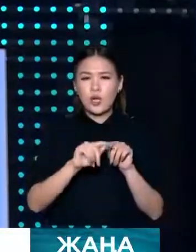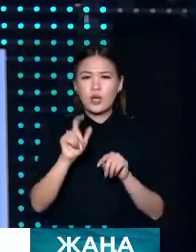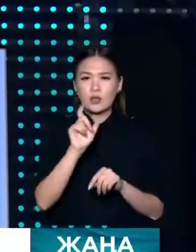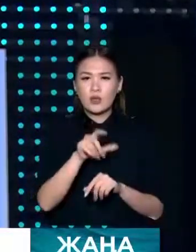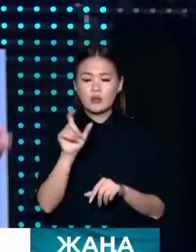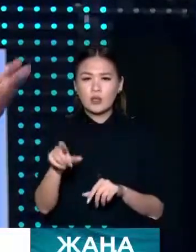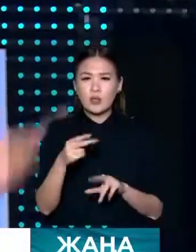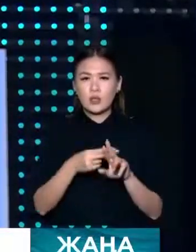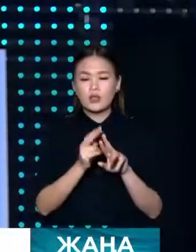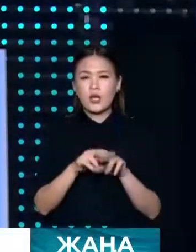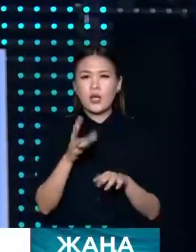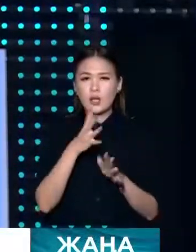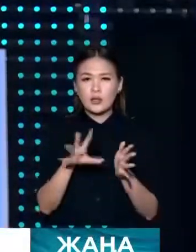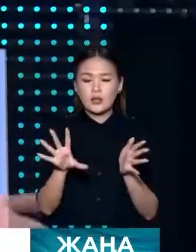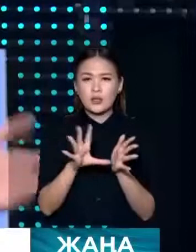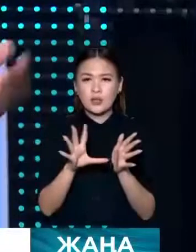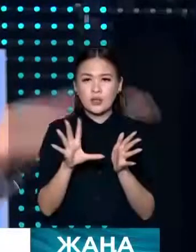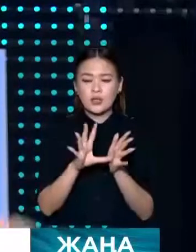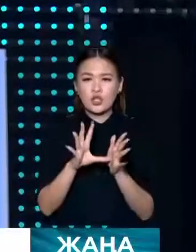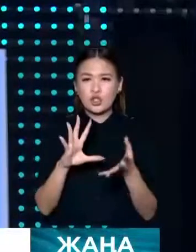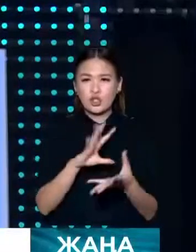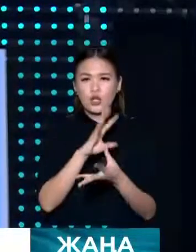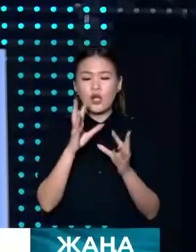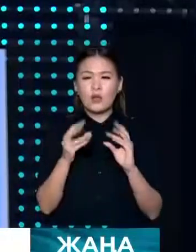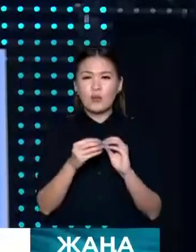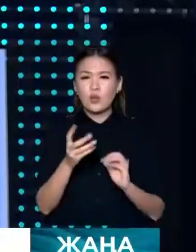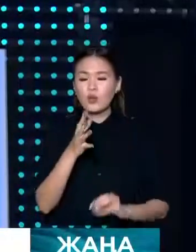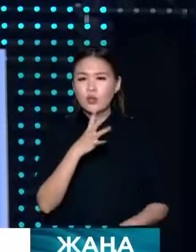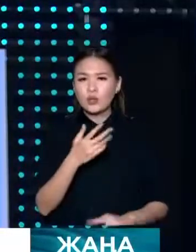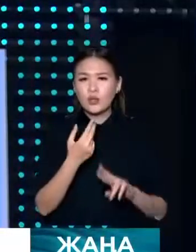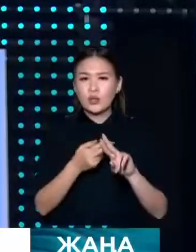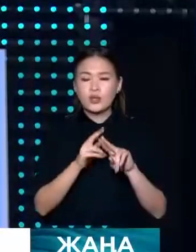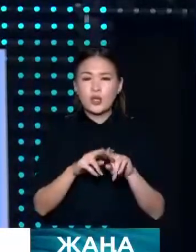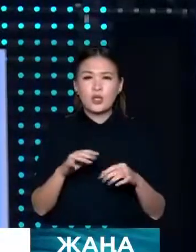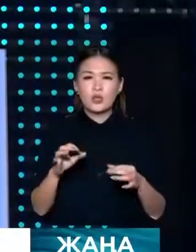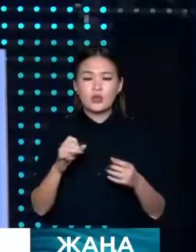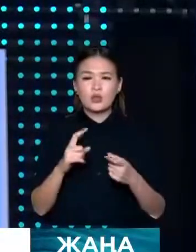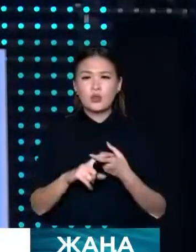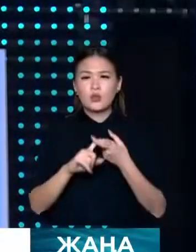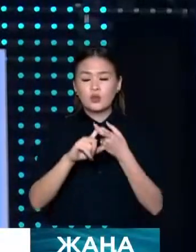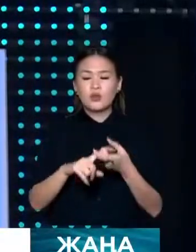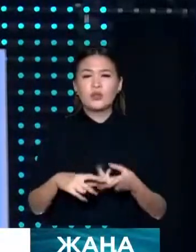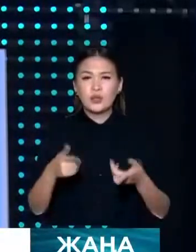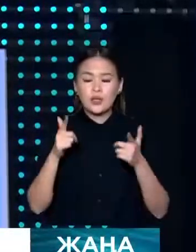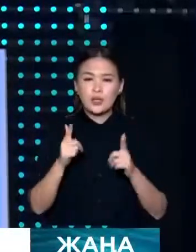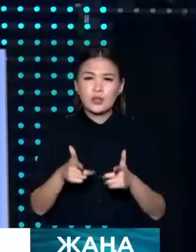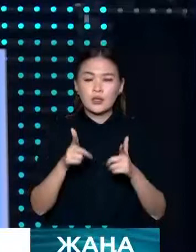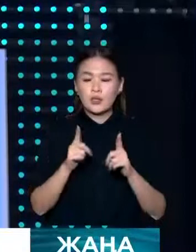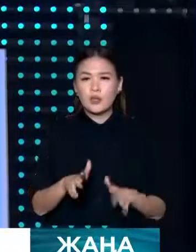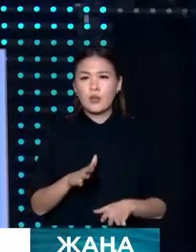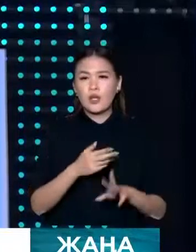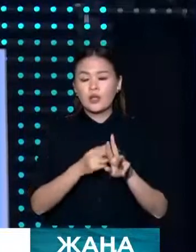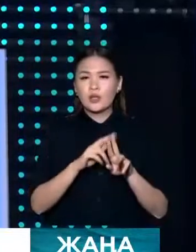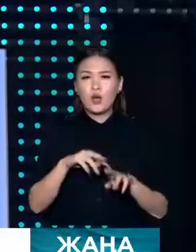олар енді бұл энергия жалпы қуат көзін жеткілік түрде бермейді дейді. Бұны мен сіз келісесіз бе? Және де